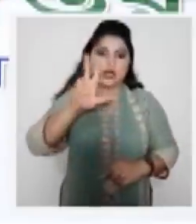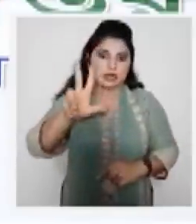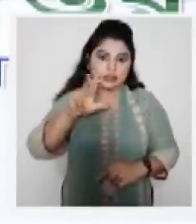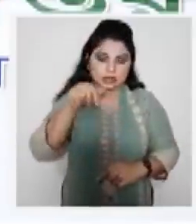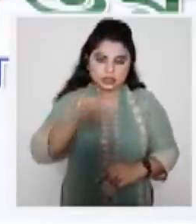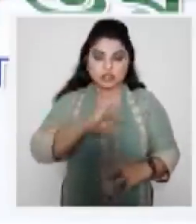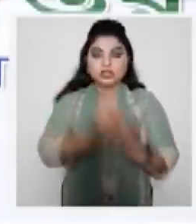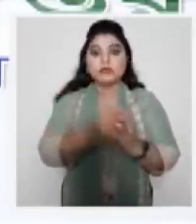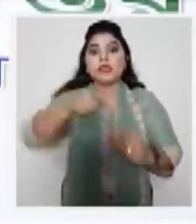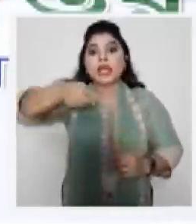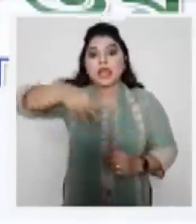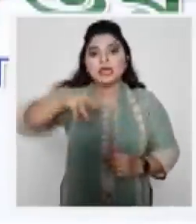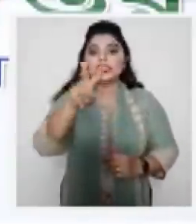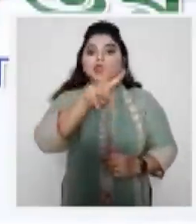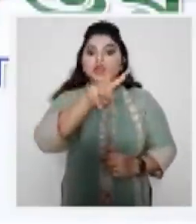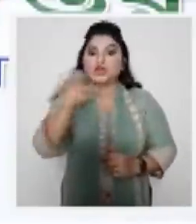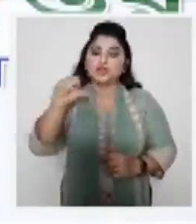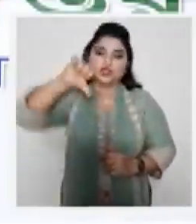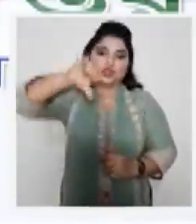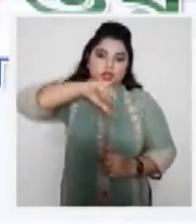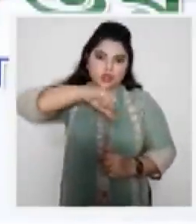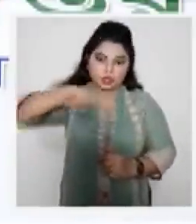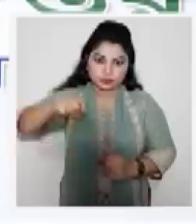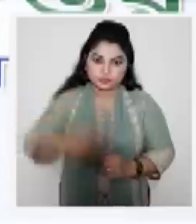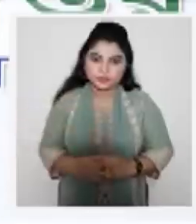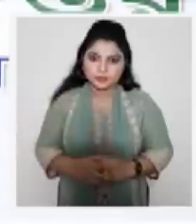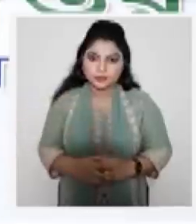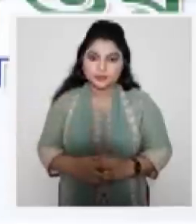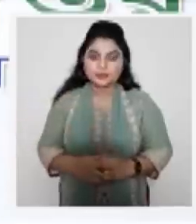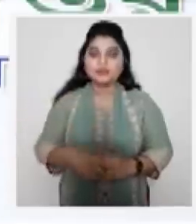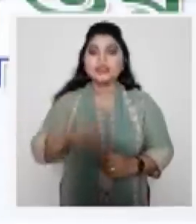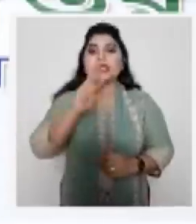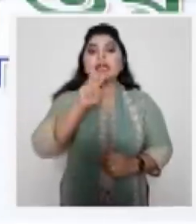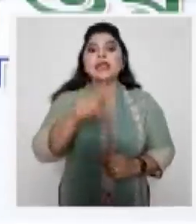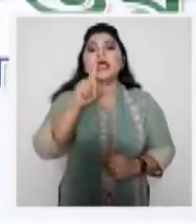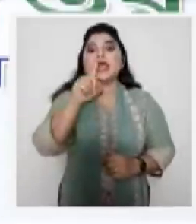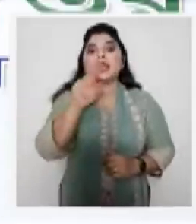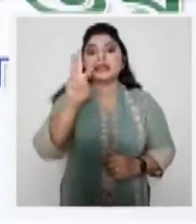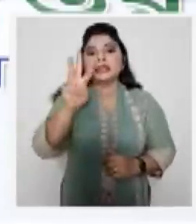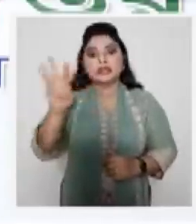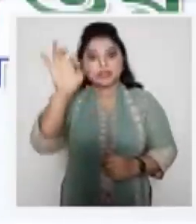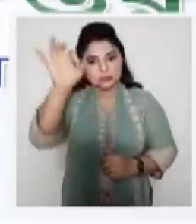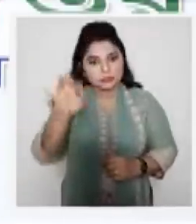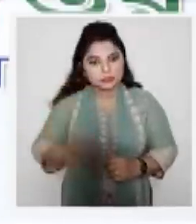24 ঘন্টায় মৃত্যুবরণ করেছেন 38 জন এবং এ পর্যন্ত 1,209 জন। শনাক্ত বিবেচনায় মৃত্যুর হার